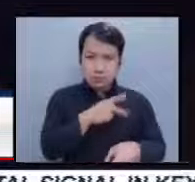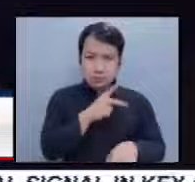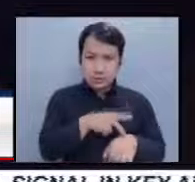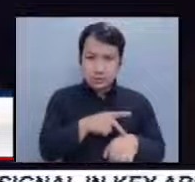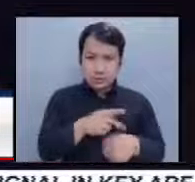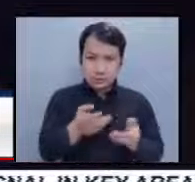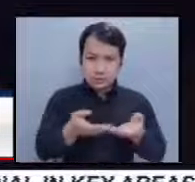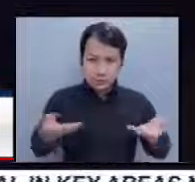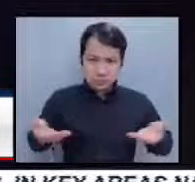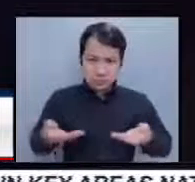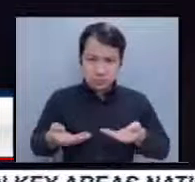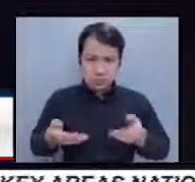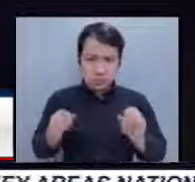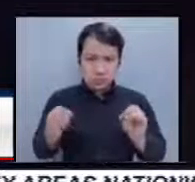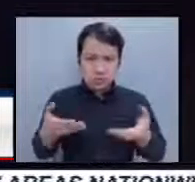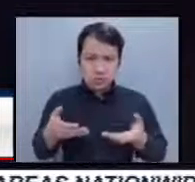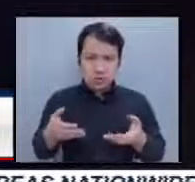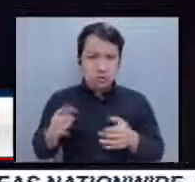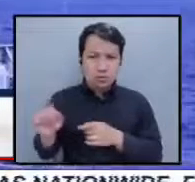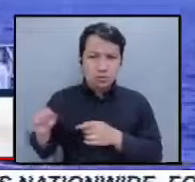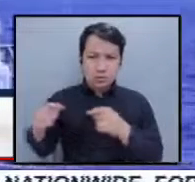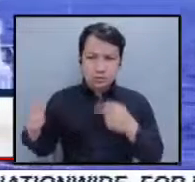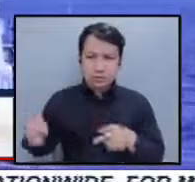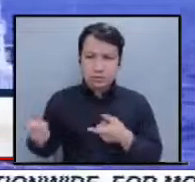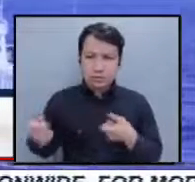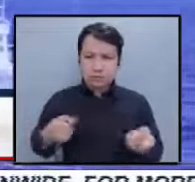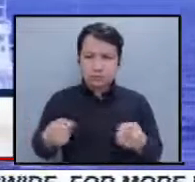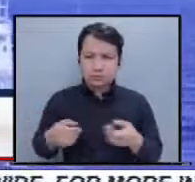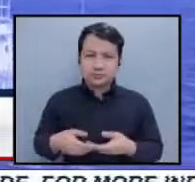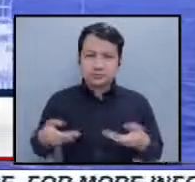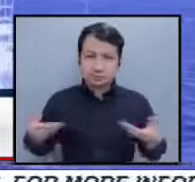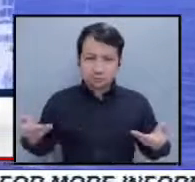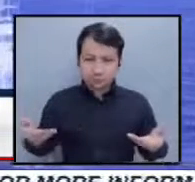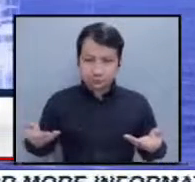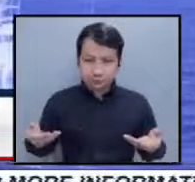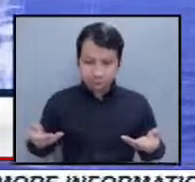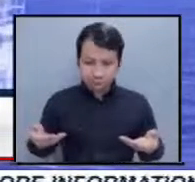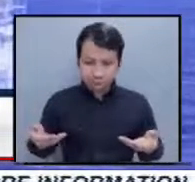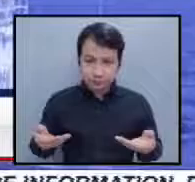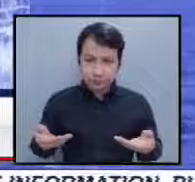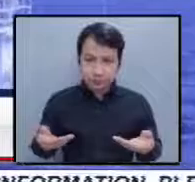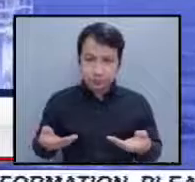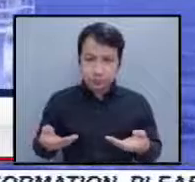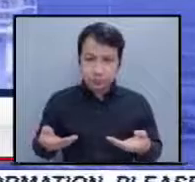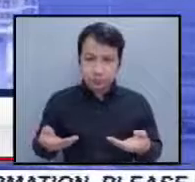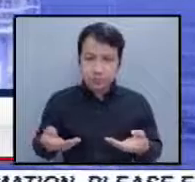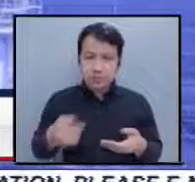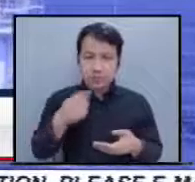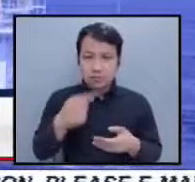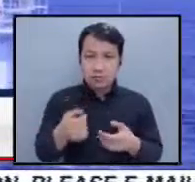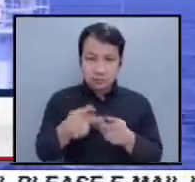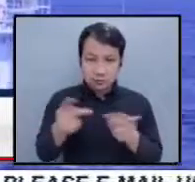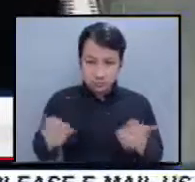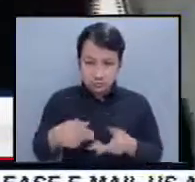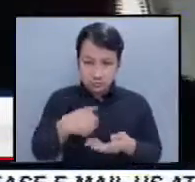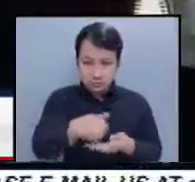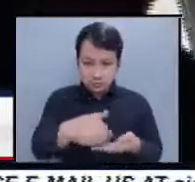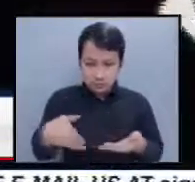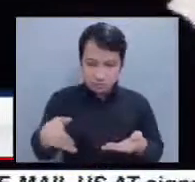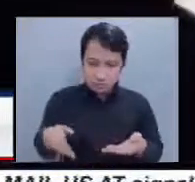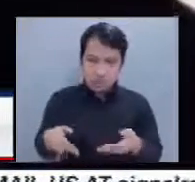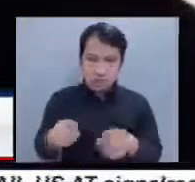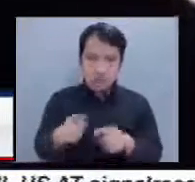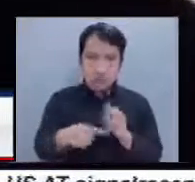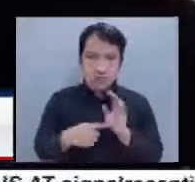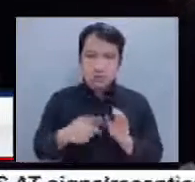ng Chinese Coast Guard laban sa barko ng Pilipinas. Ngunit klarong nilabag nila ang maneuvering space ng ating barko. Dagdag pa ng